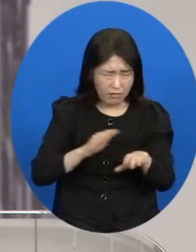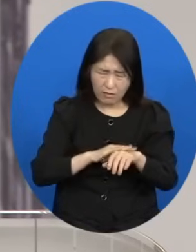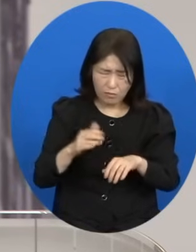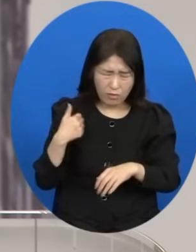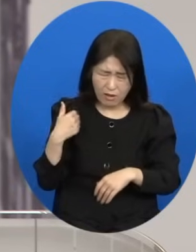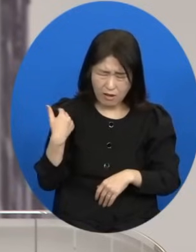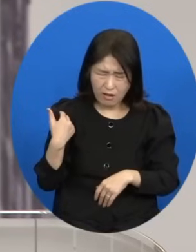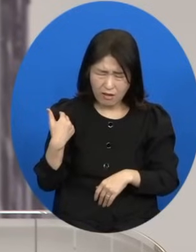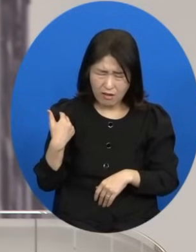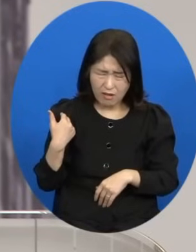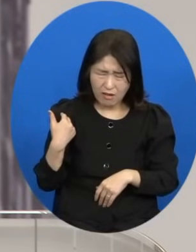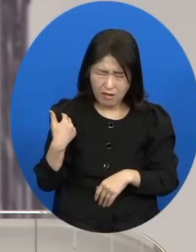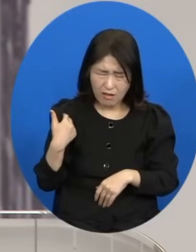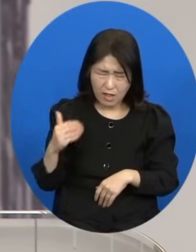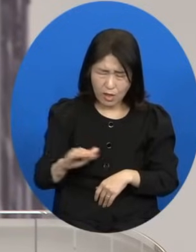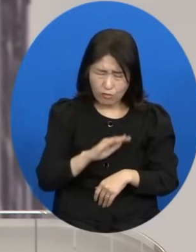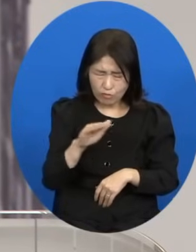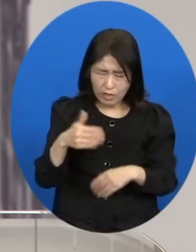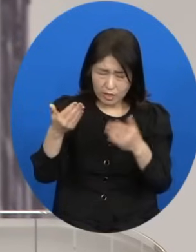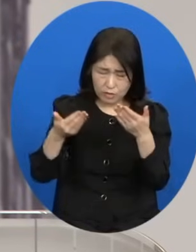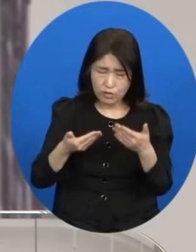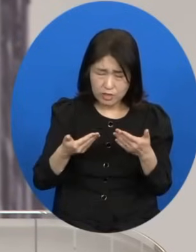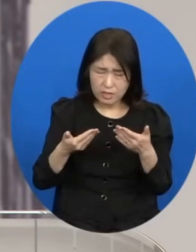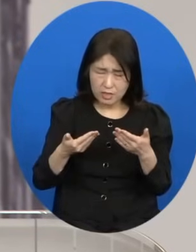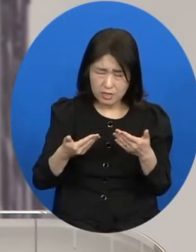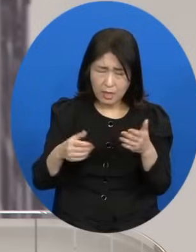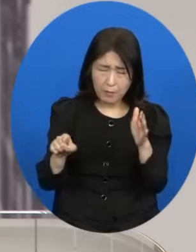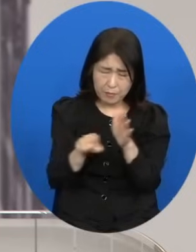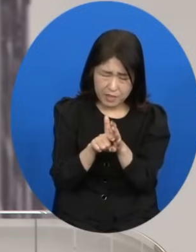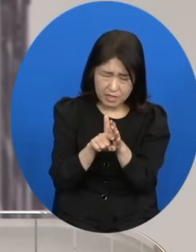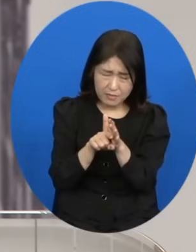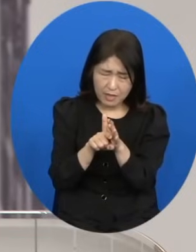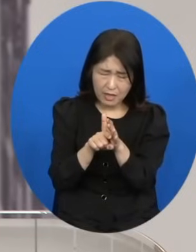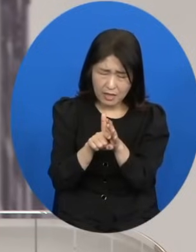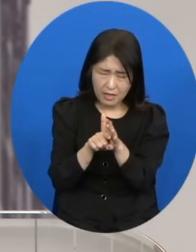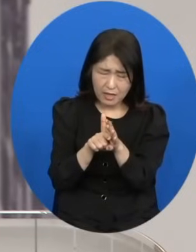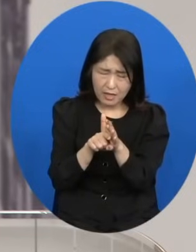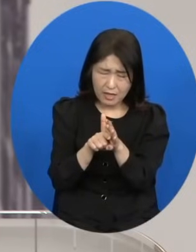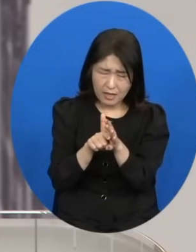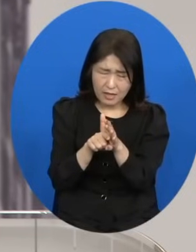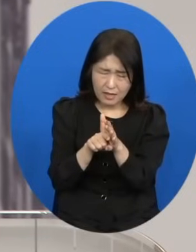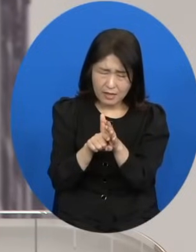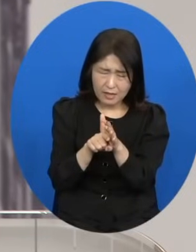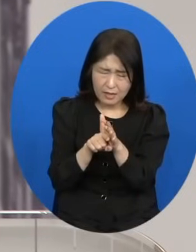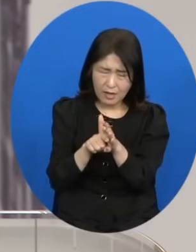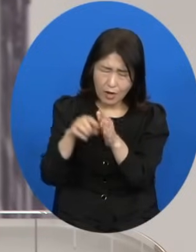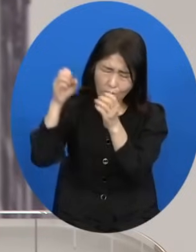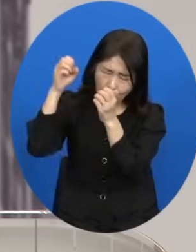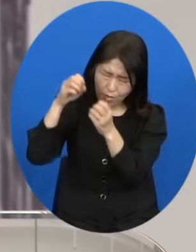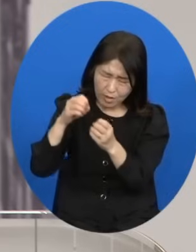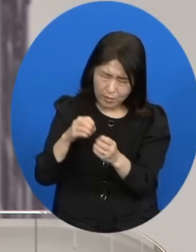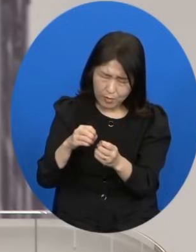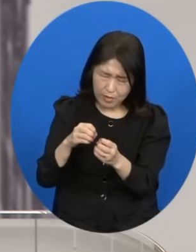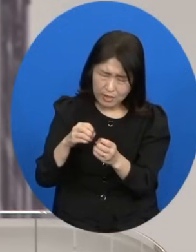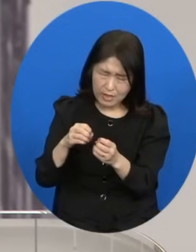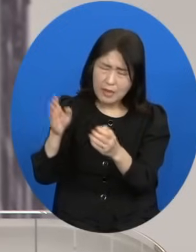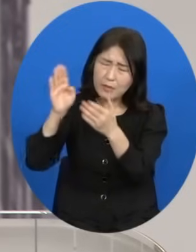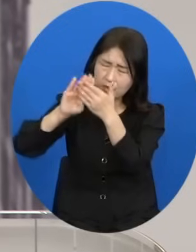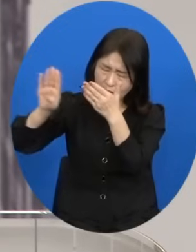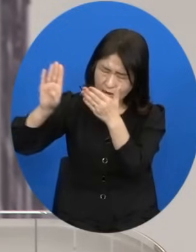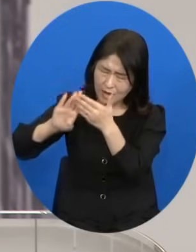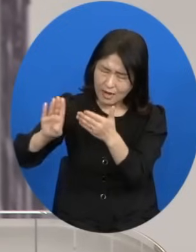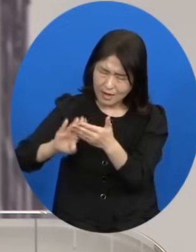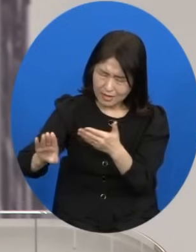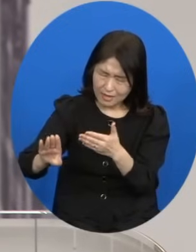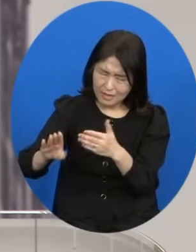그렇지만 우리에게 주어진이 신앙의 패턴 우리의 선조로부터 또 누군가로부터 물려받은이 믿음의 패턴을